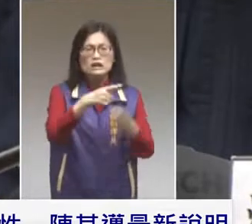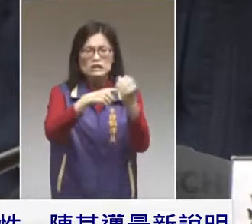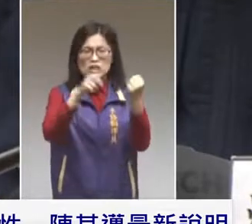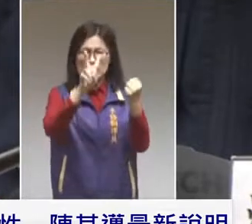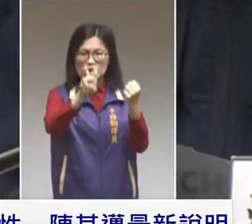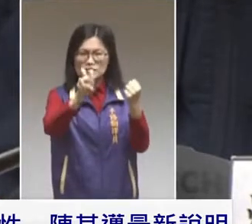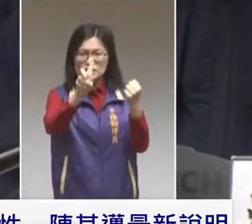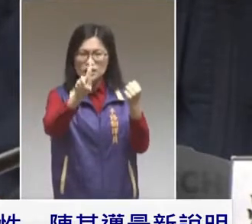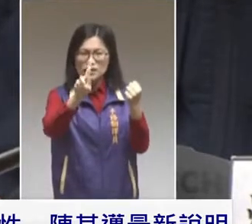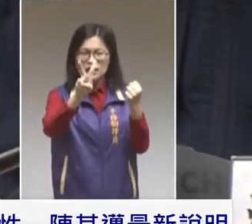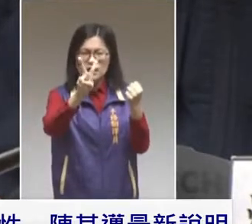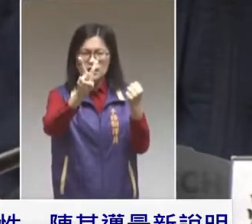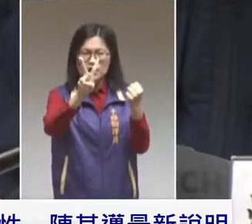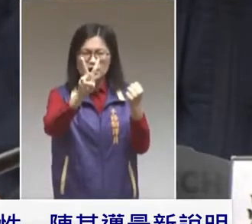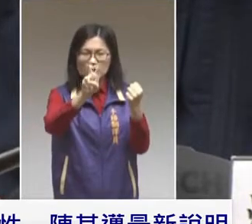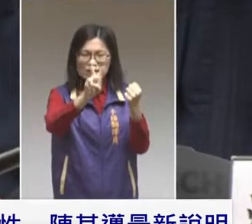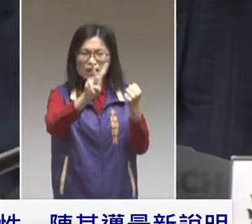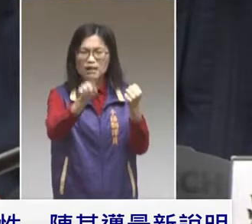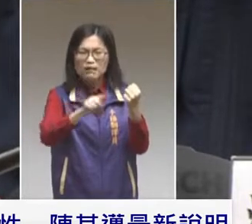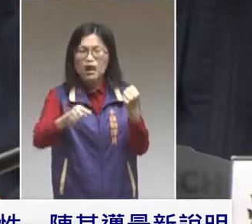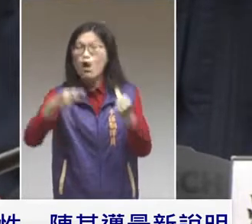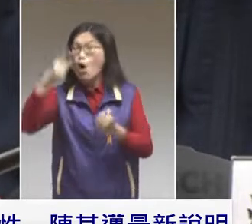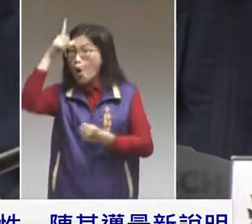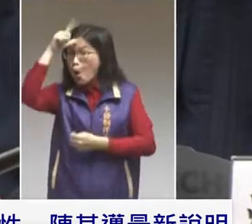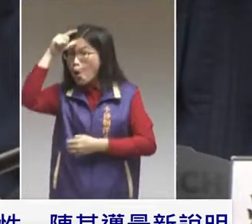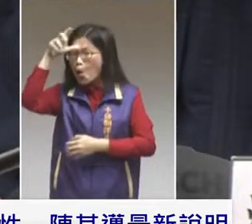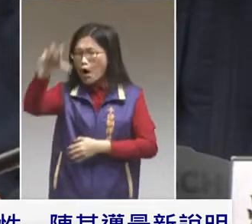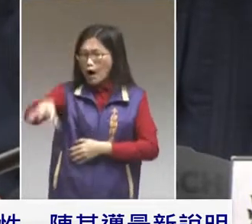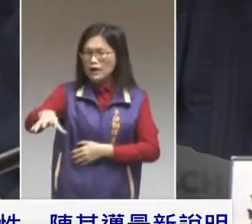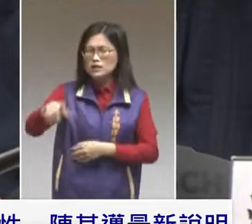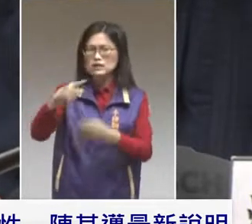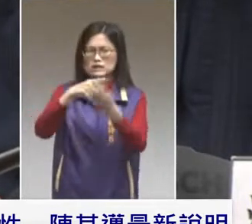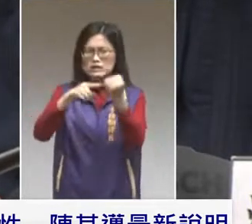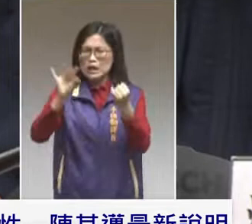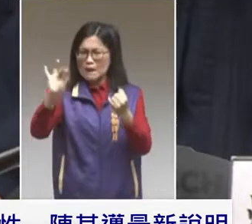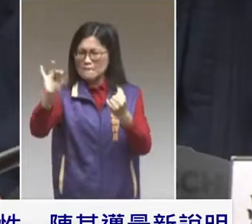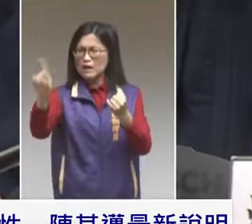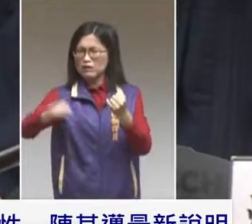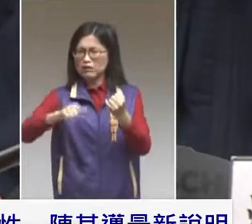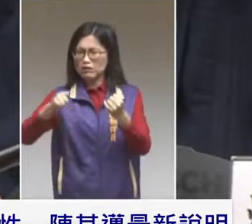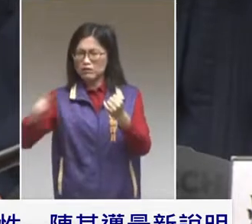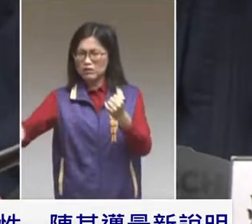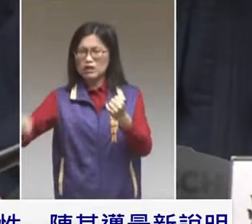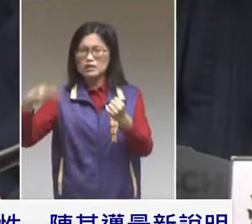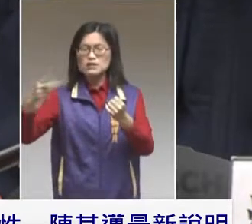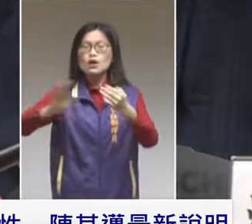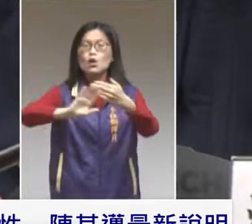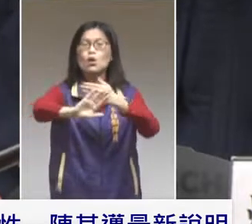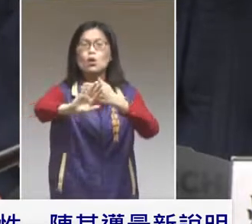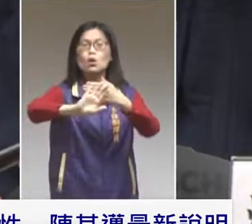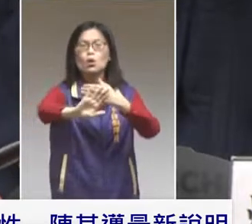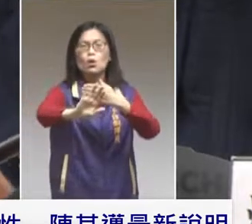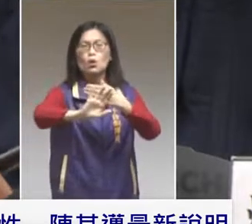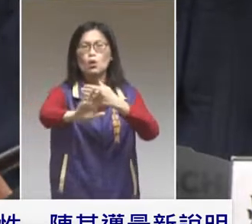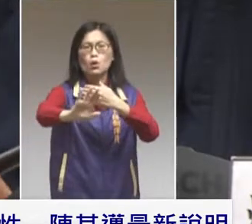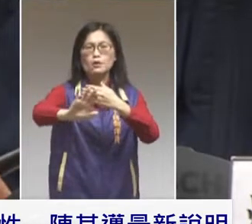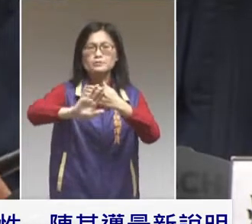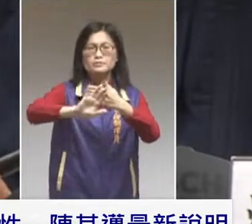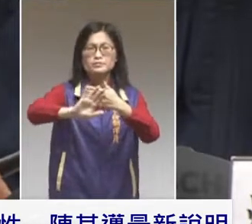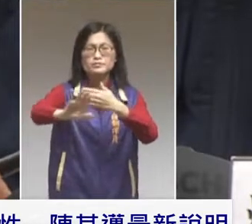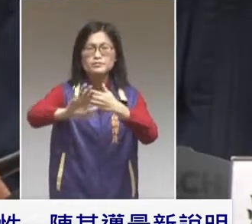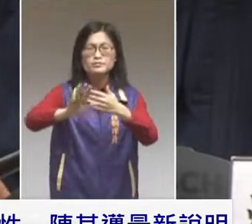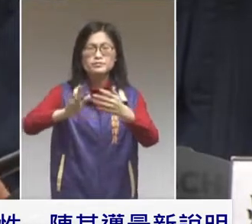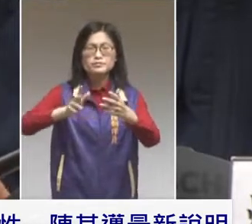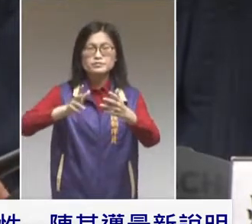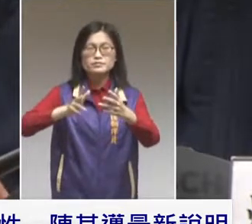险相对比较高的这个区域呢，22位。那黄区的部分呢，总共是100位。那